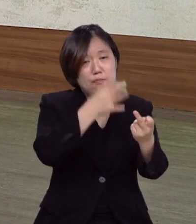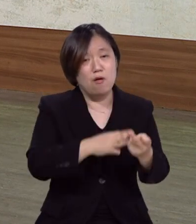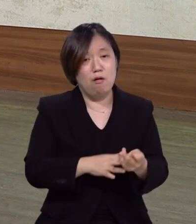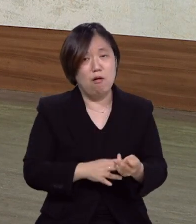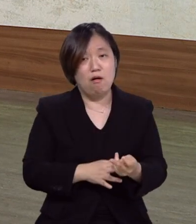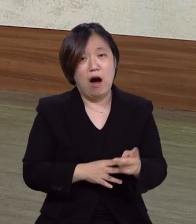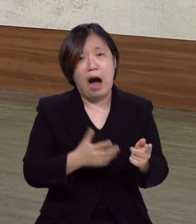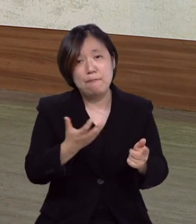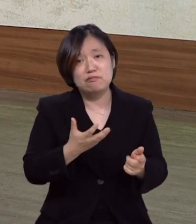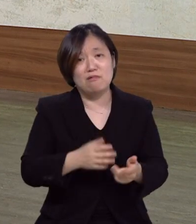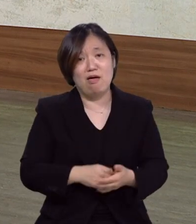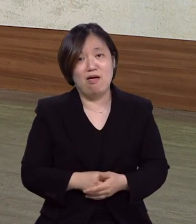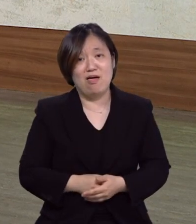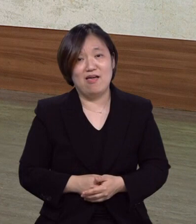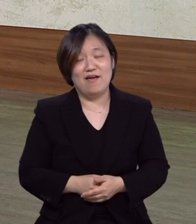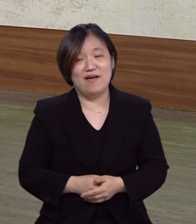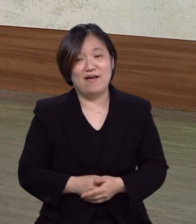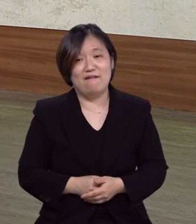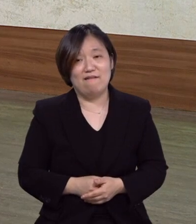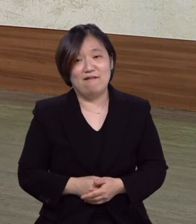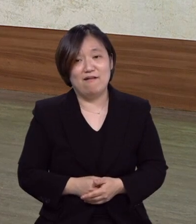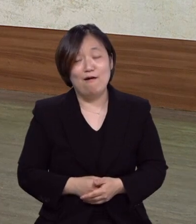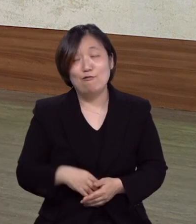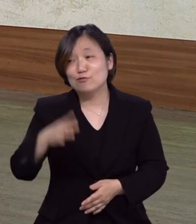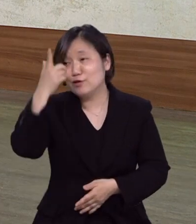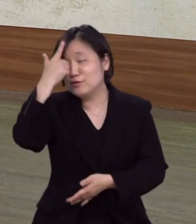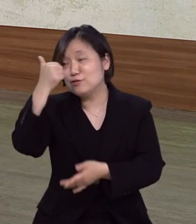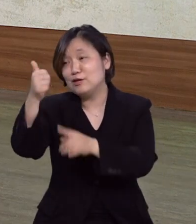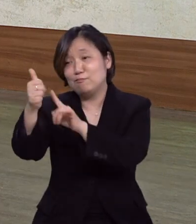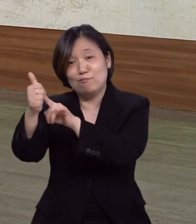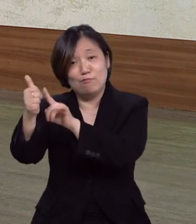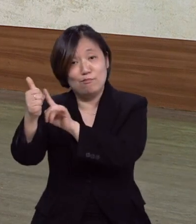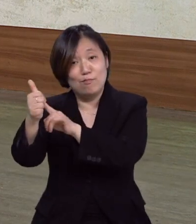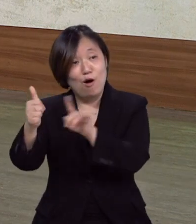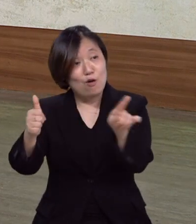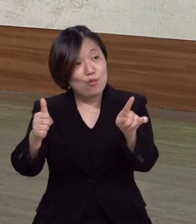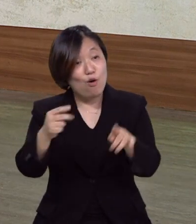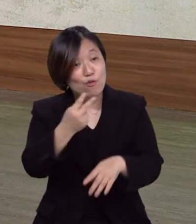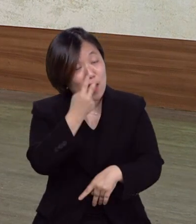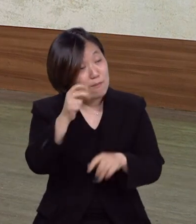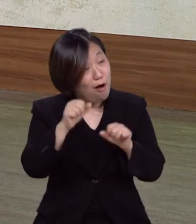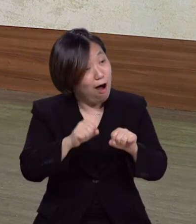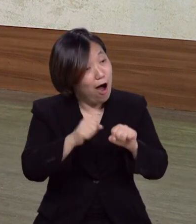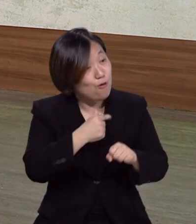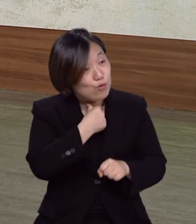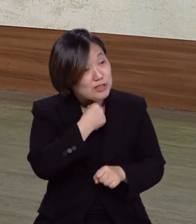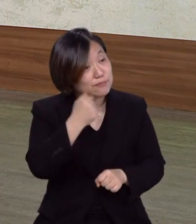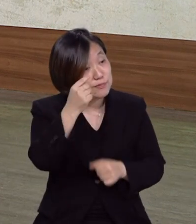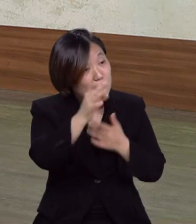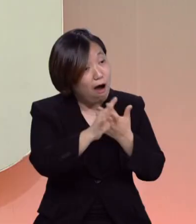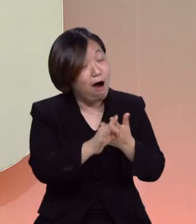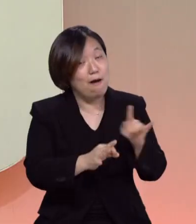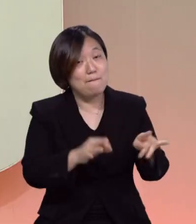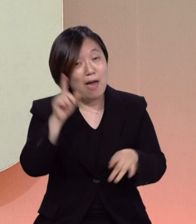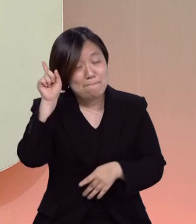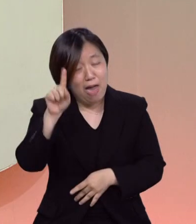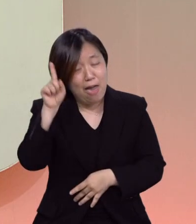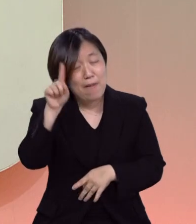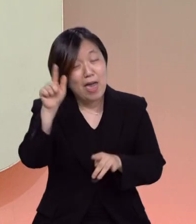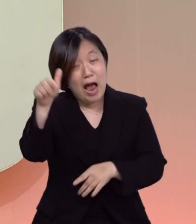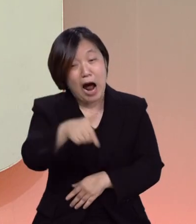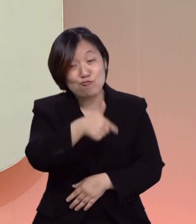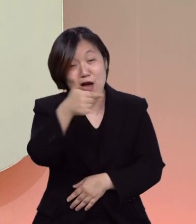하시는 말씀이 너 살고 싶지 그래 너 살고 싶으면 매일 3,000배를